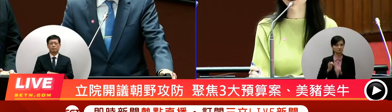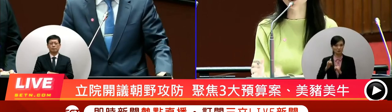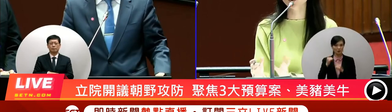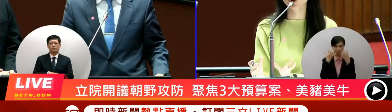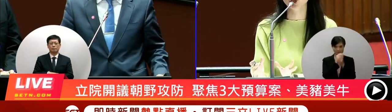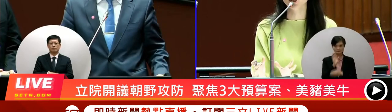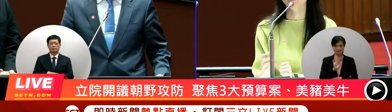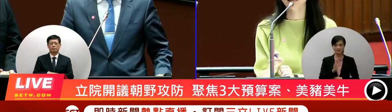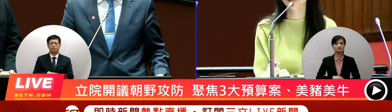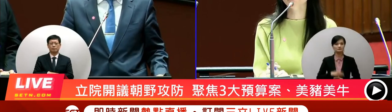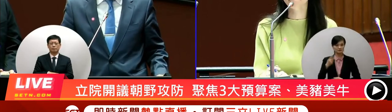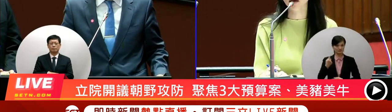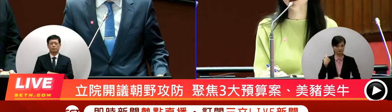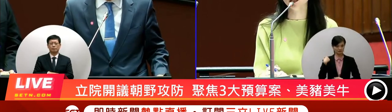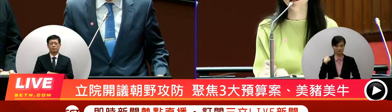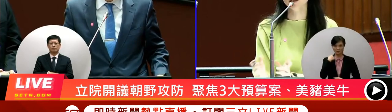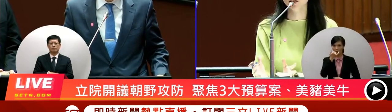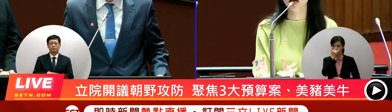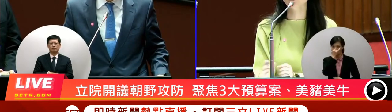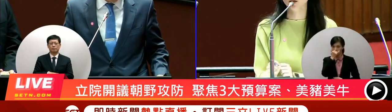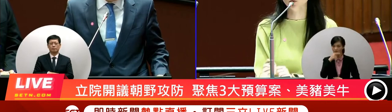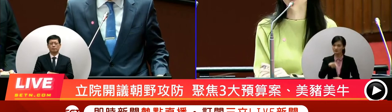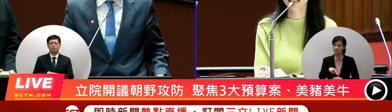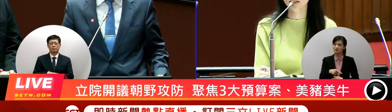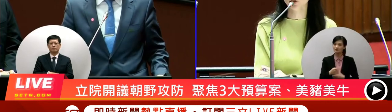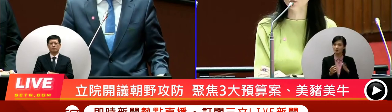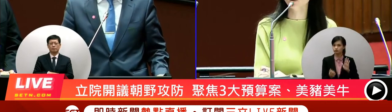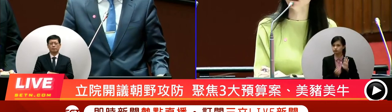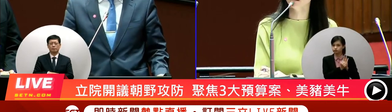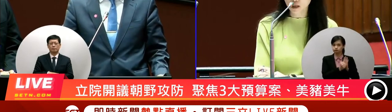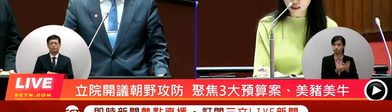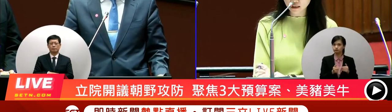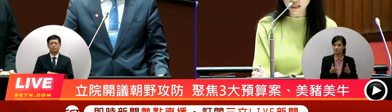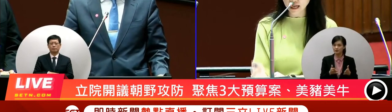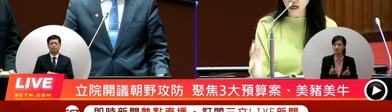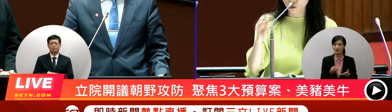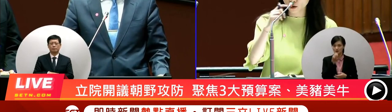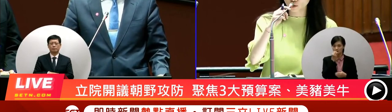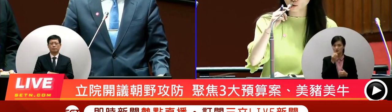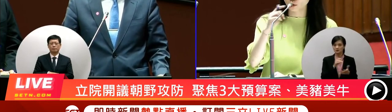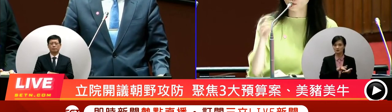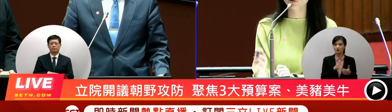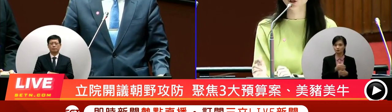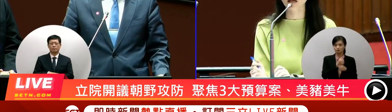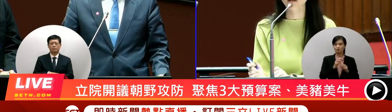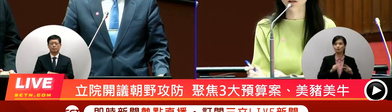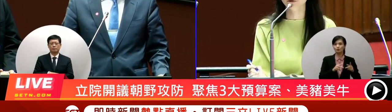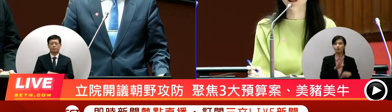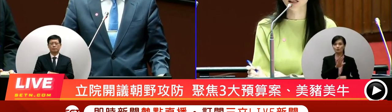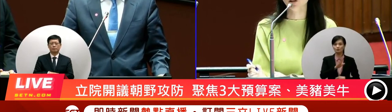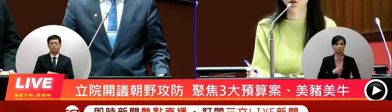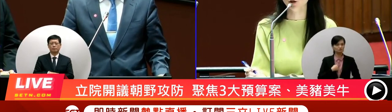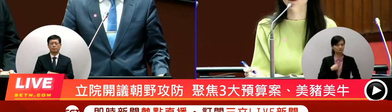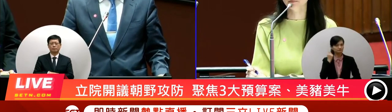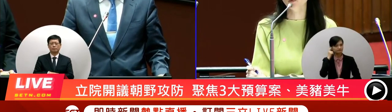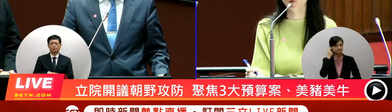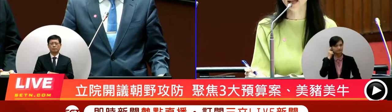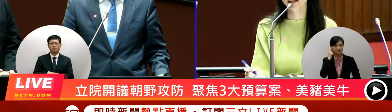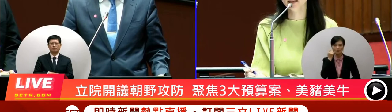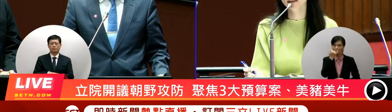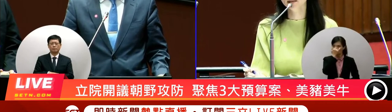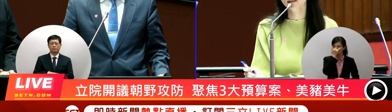关于猪只哦，到底要不要标示，食药署也做了一些修正哦。但是大家还要问，就是说猪只到底是不是可以食用的